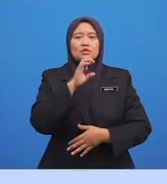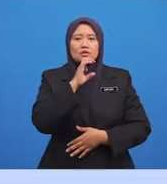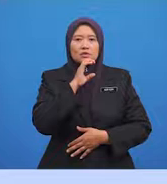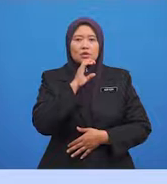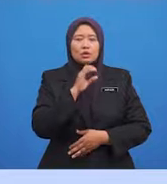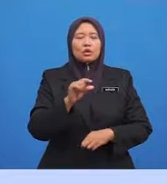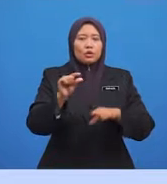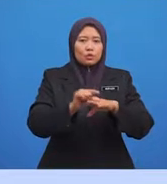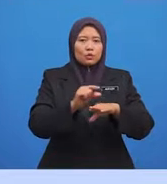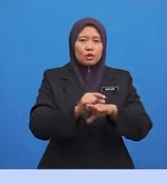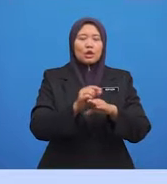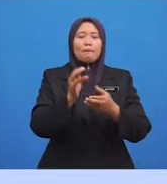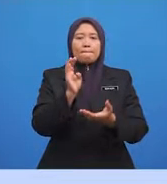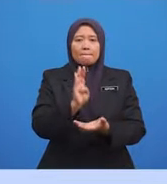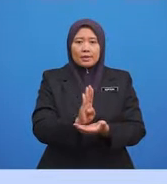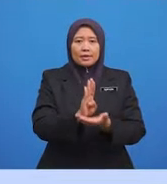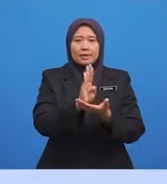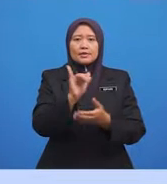sama.